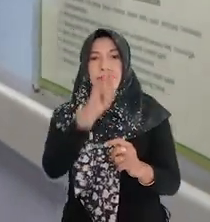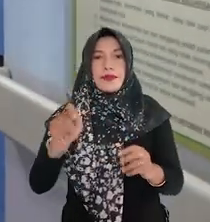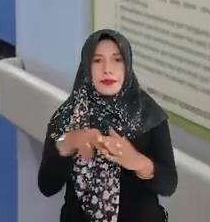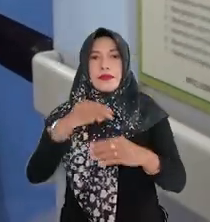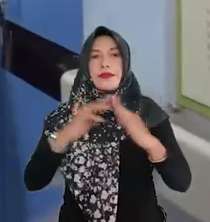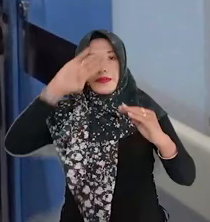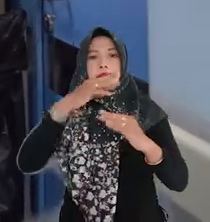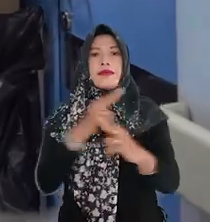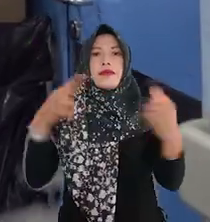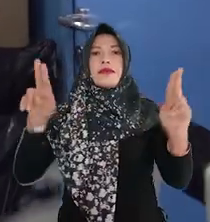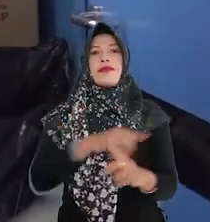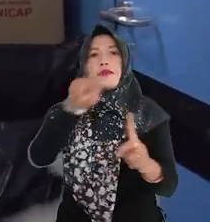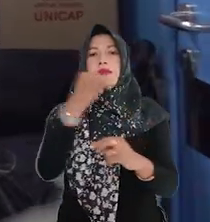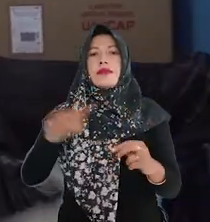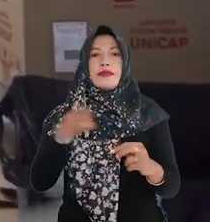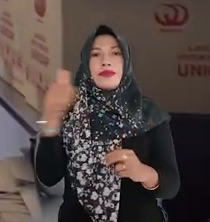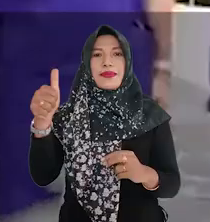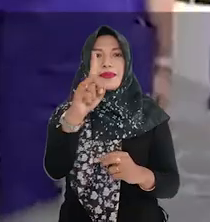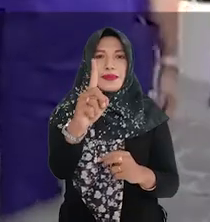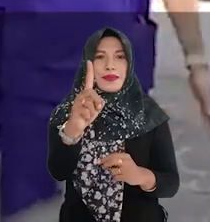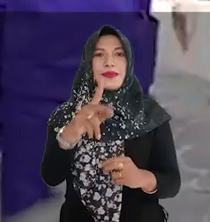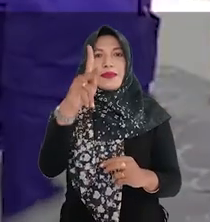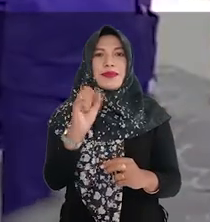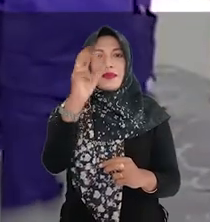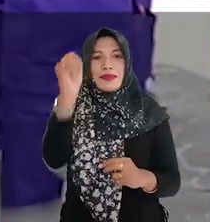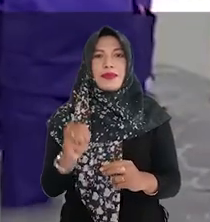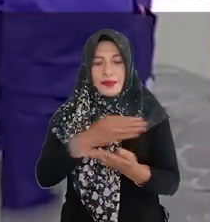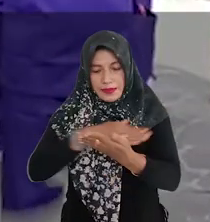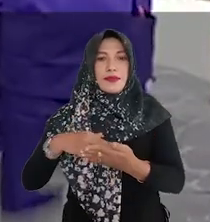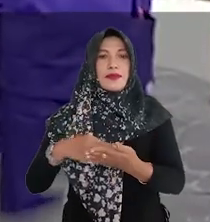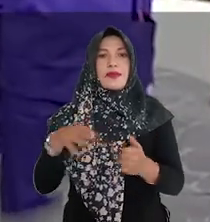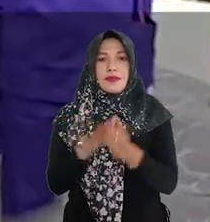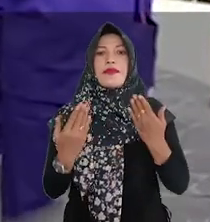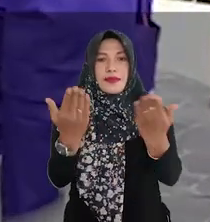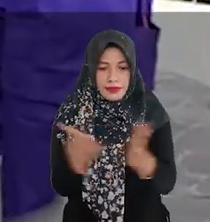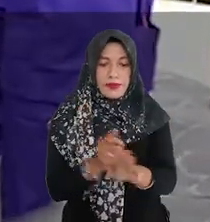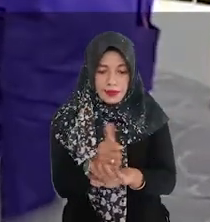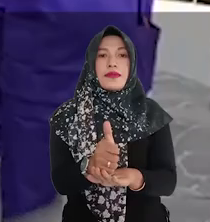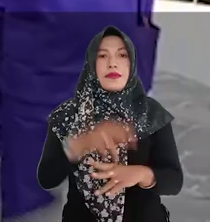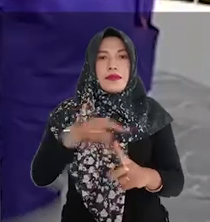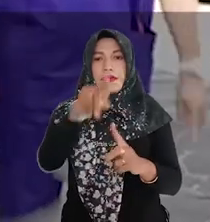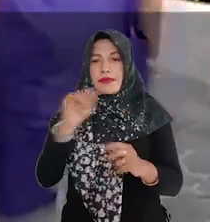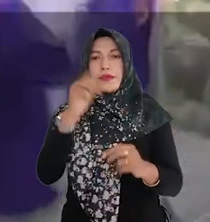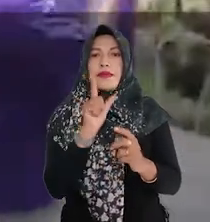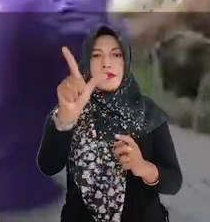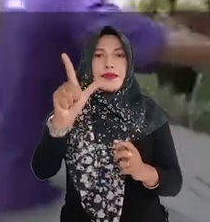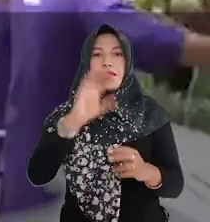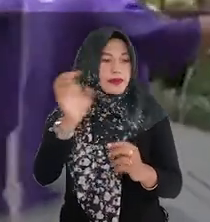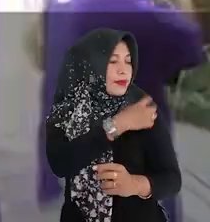yang bertugas di rumah sakit umum daerah Zainal Abidin 1qwe dah memberikan pelayanan poliklinik